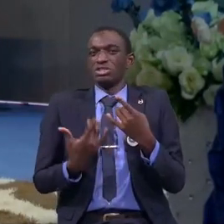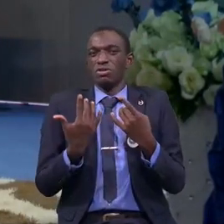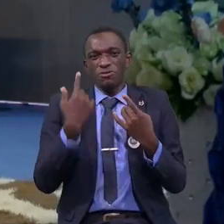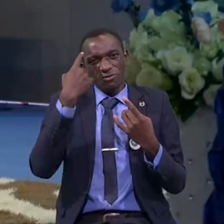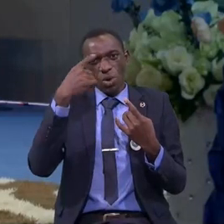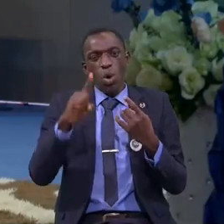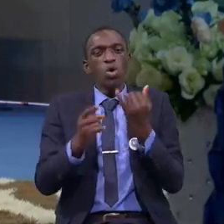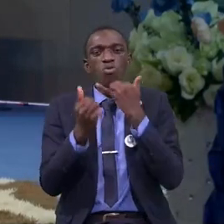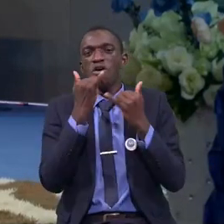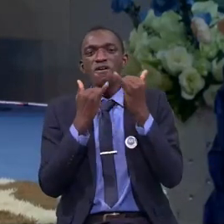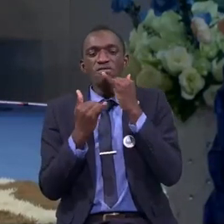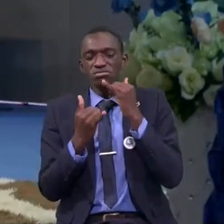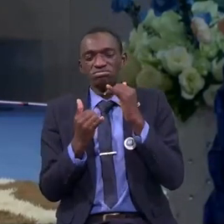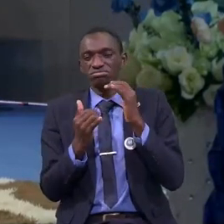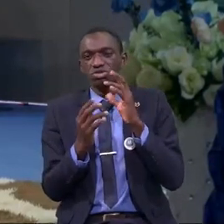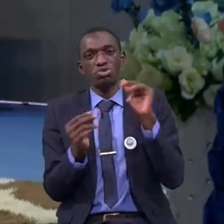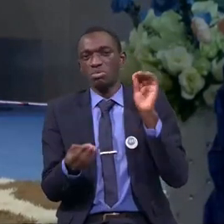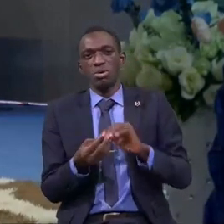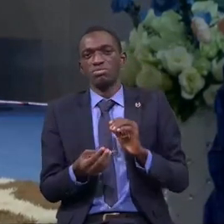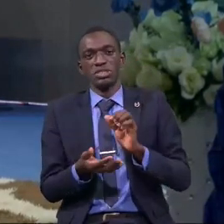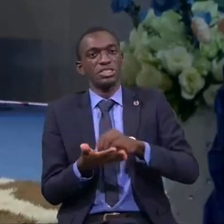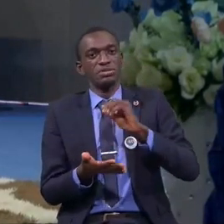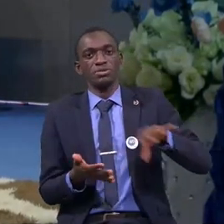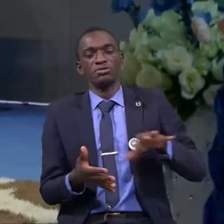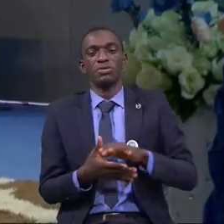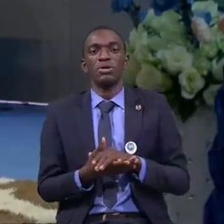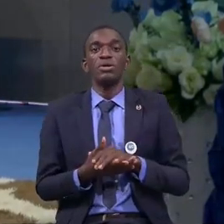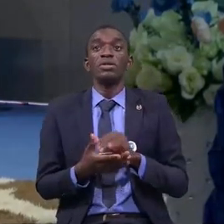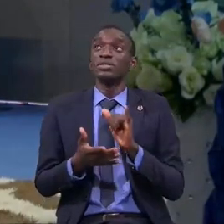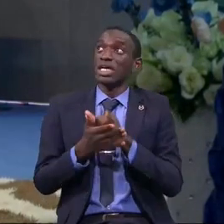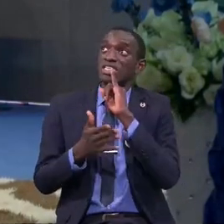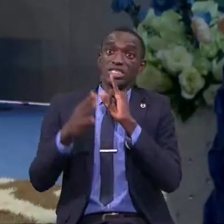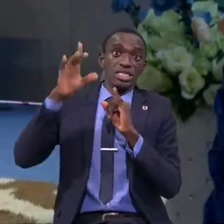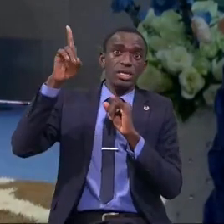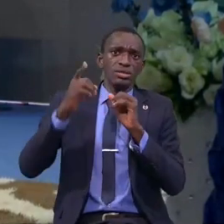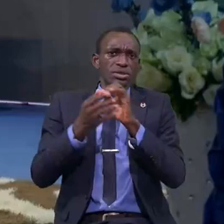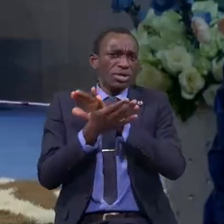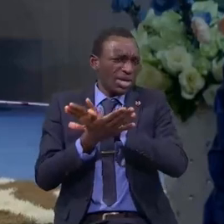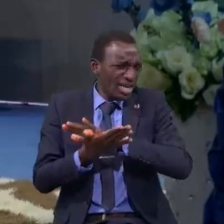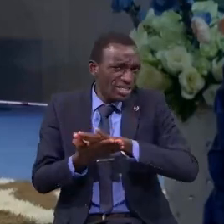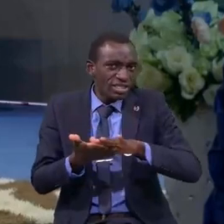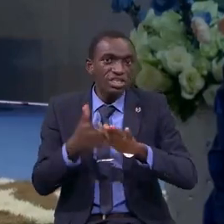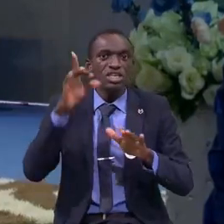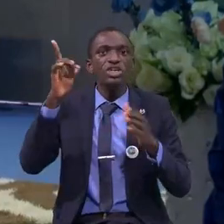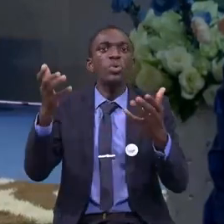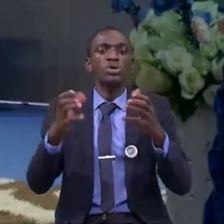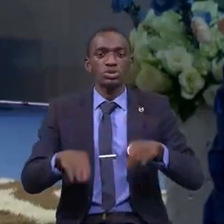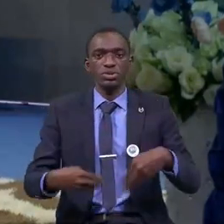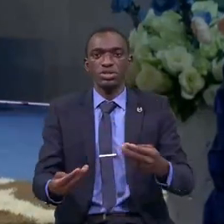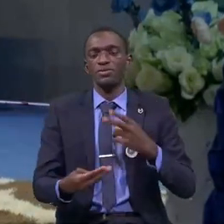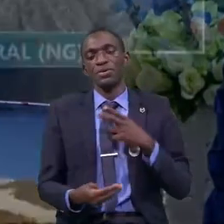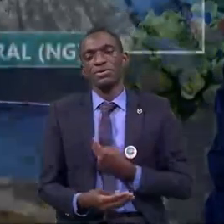Parce que l'intérêt pour le péché, l'intérêt pour ces choses est ôté. Et la purification qu'il veut nous